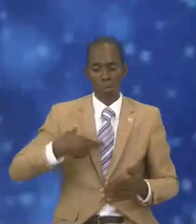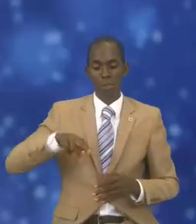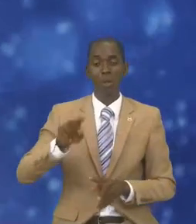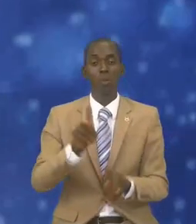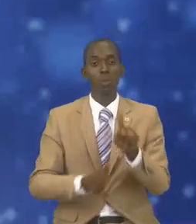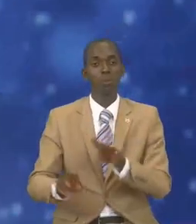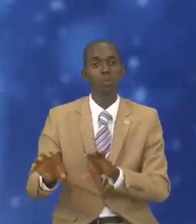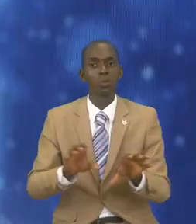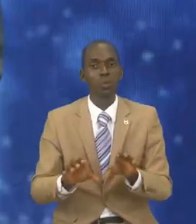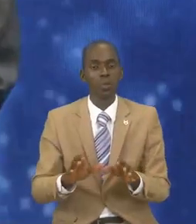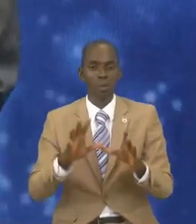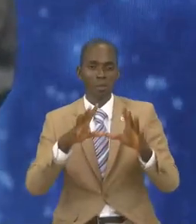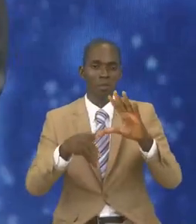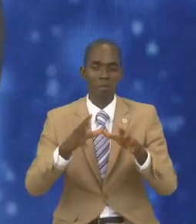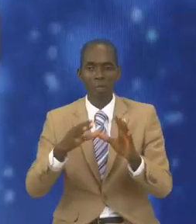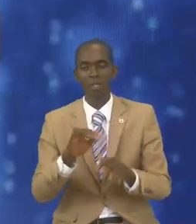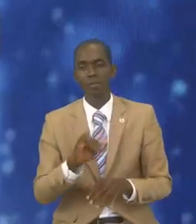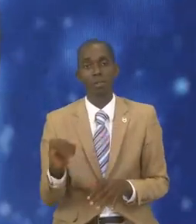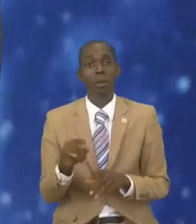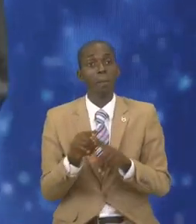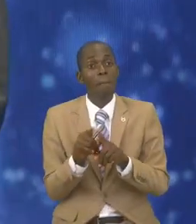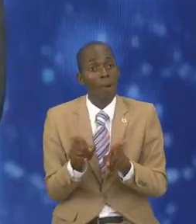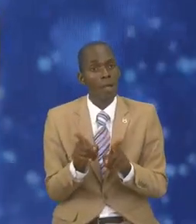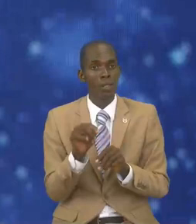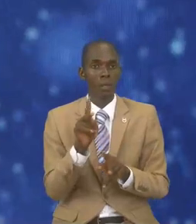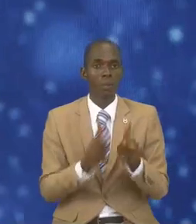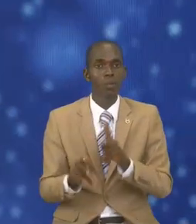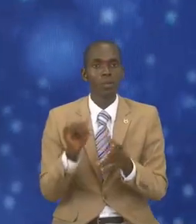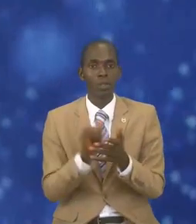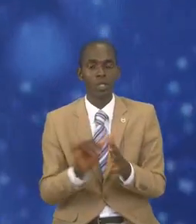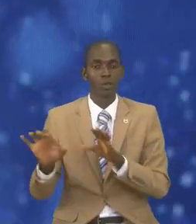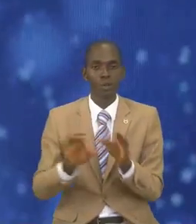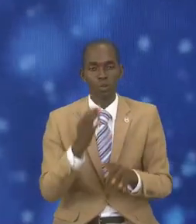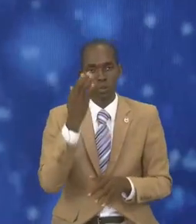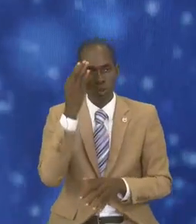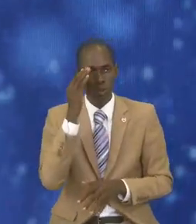religieux feront. Ils vont te flatter. Mais ceux du peuple qui